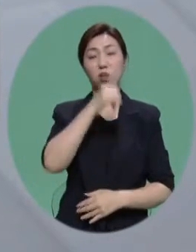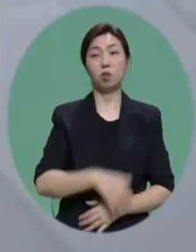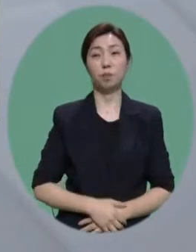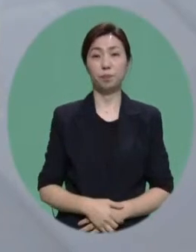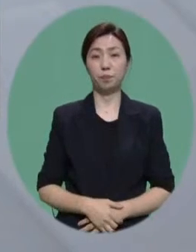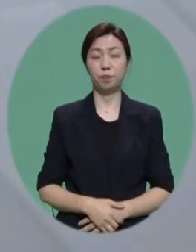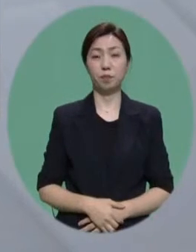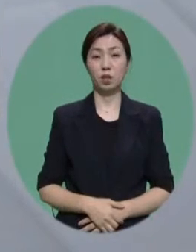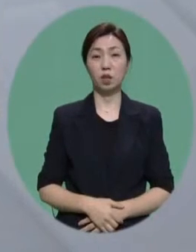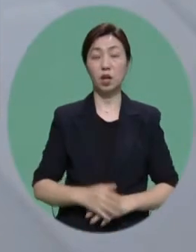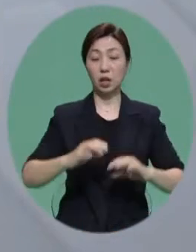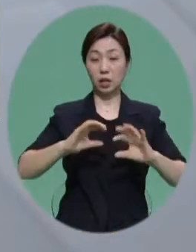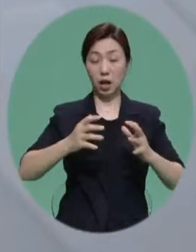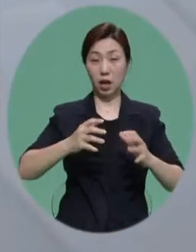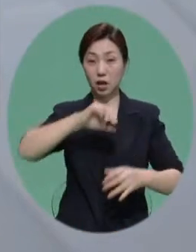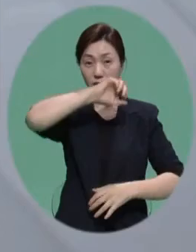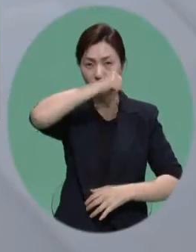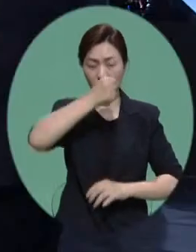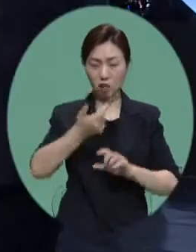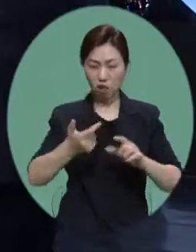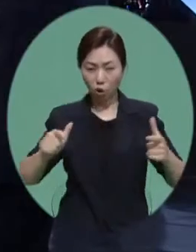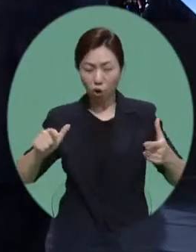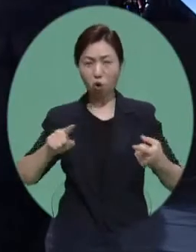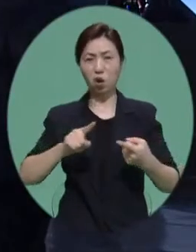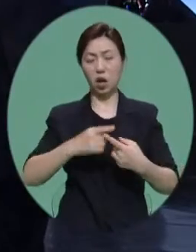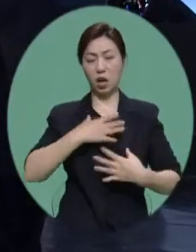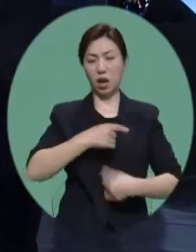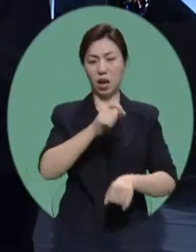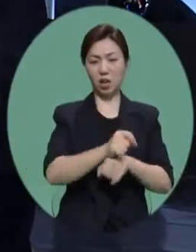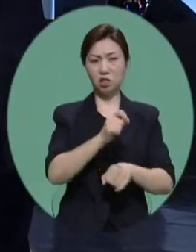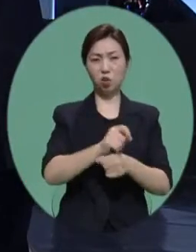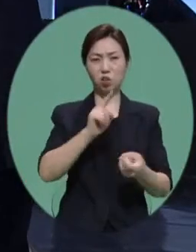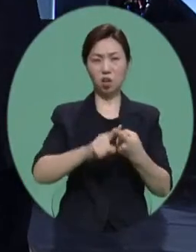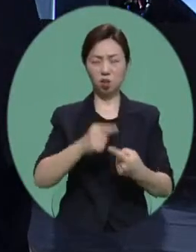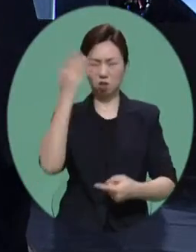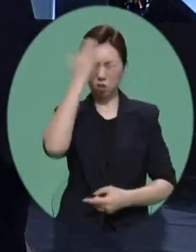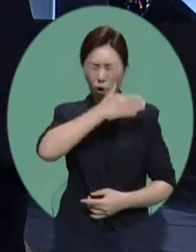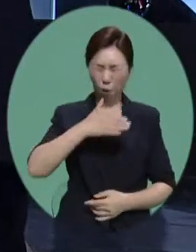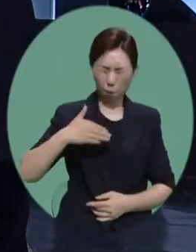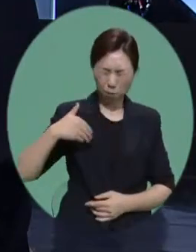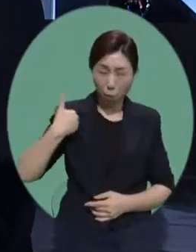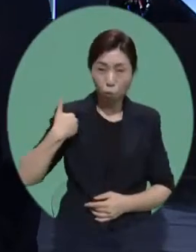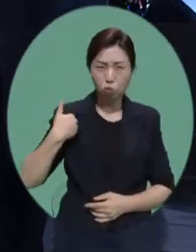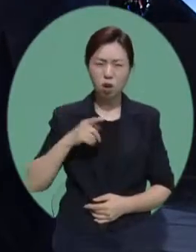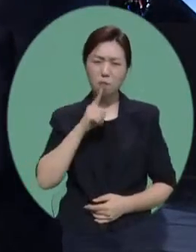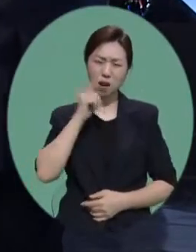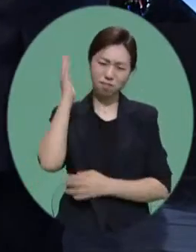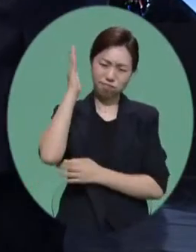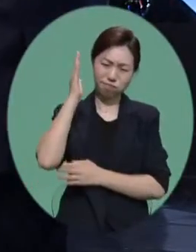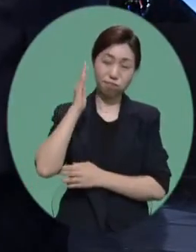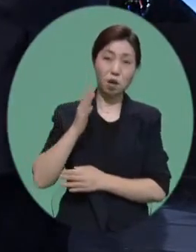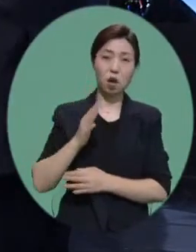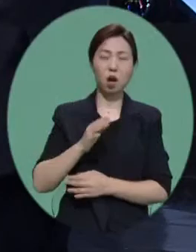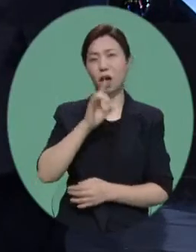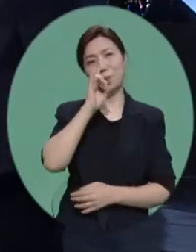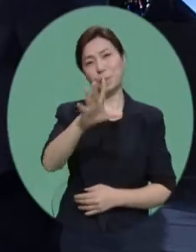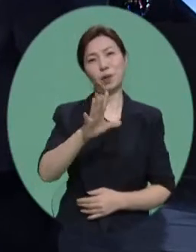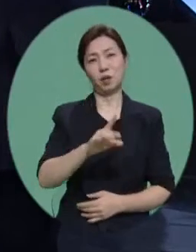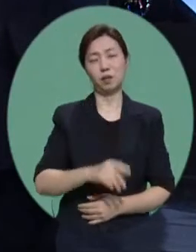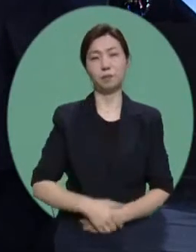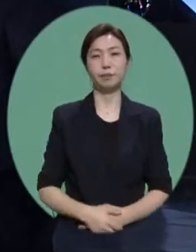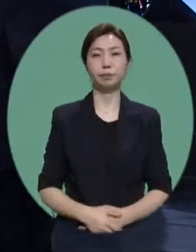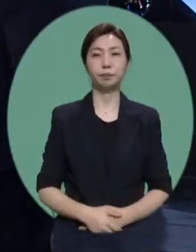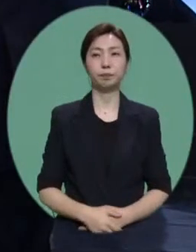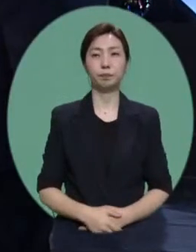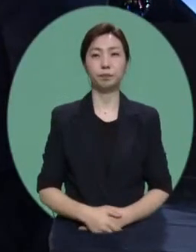이런식으로 알아 살림이나 행정의 대해서 모르고 마구 말씀하시면 안 된다 이 말씀 안드립니다 이거 하나 더 여쭤보겠습니다